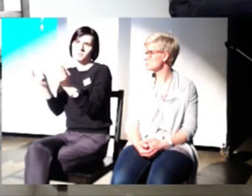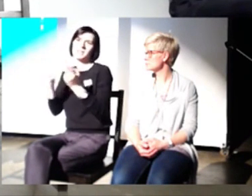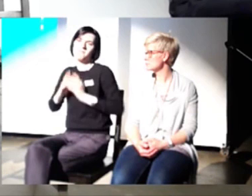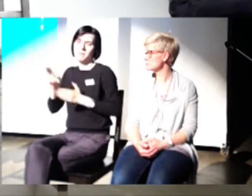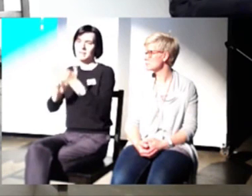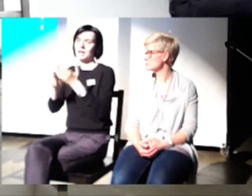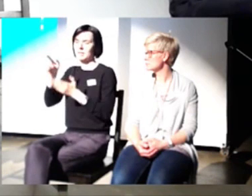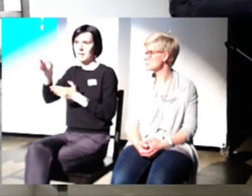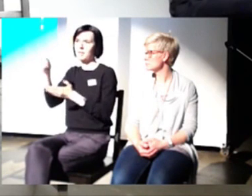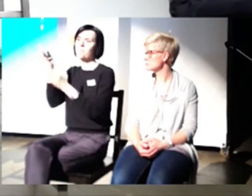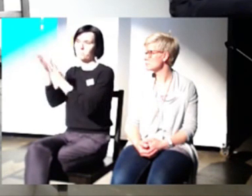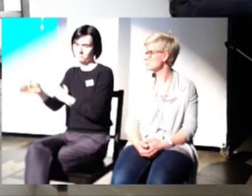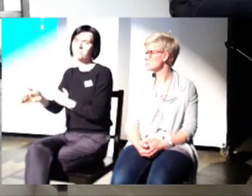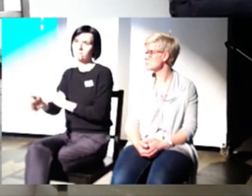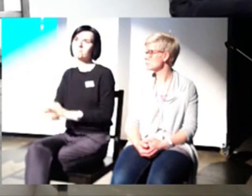Nyt mä luulen, että